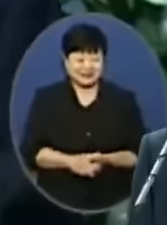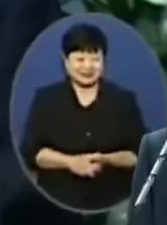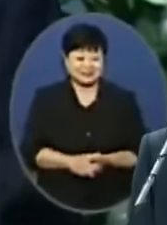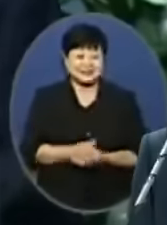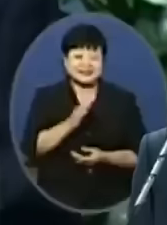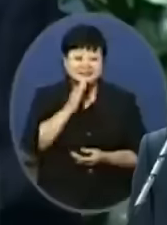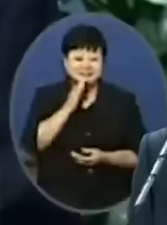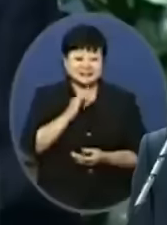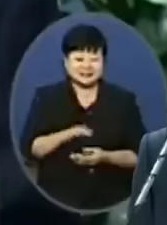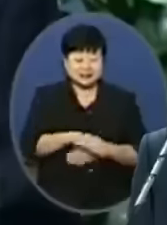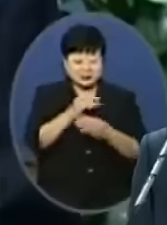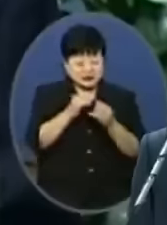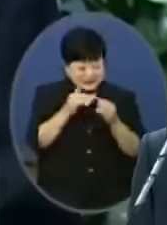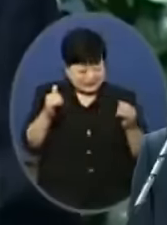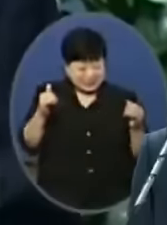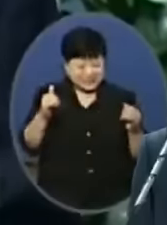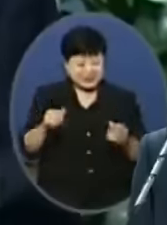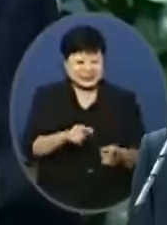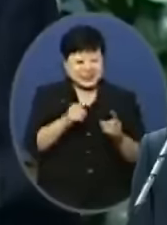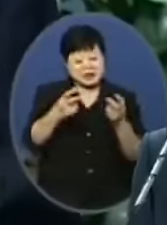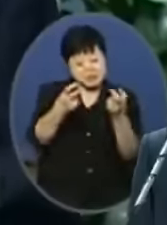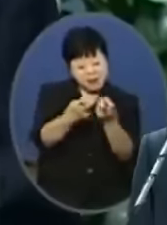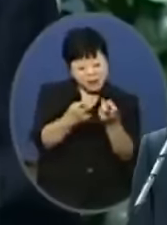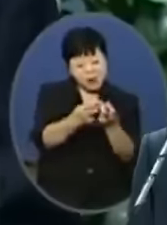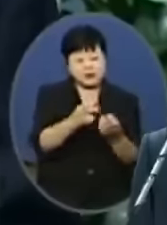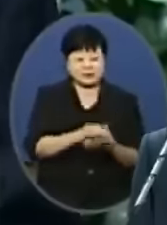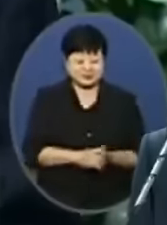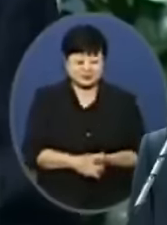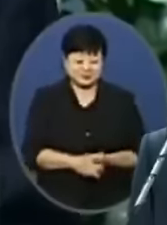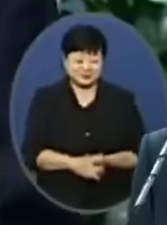그게 오늘 모든 사람들이 살아가는 방식입니다.